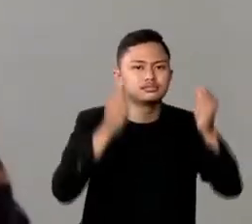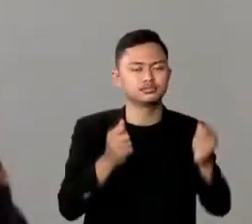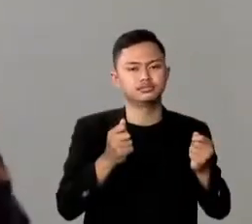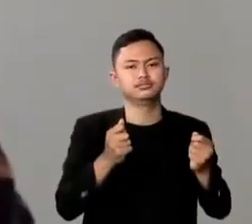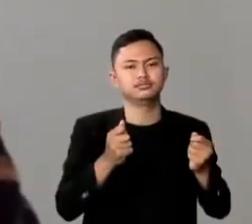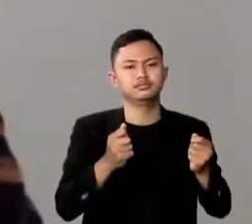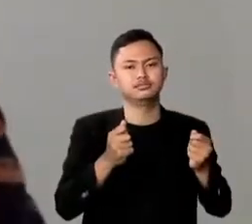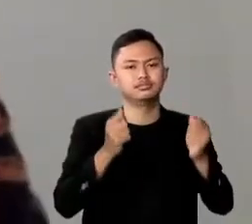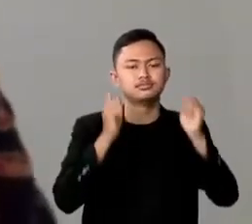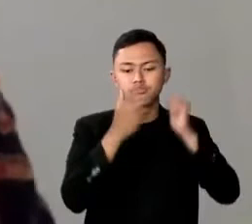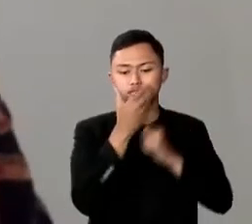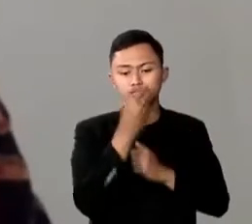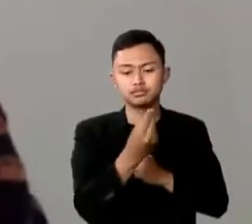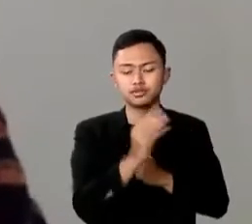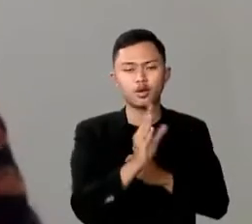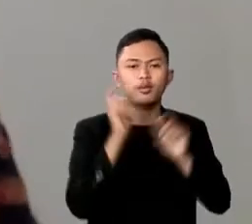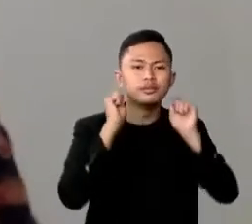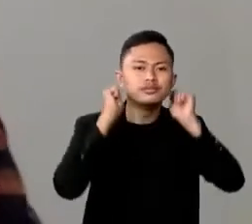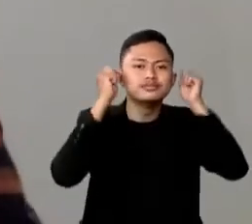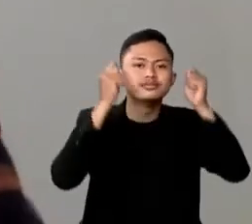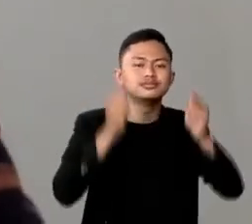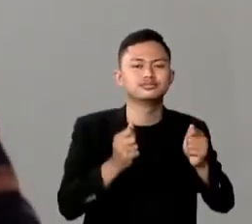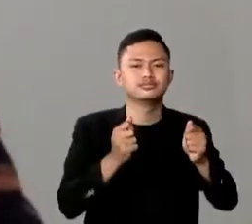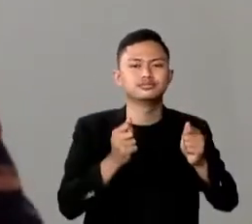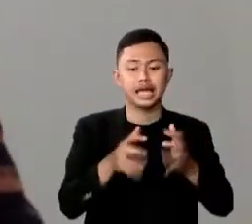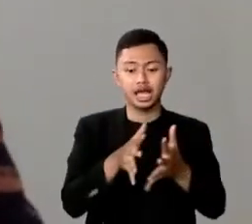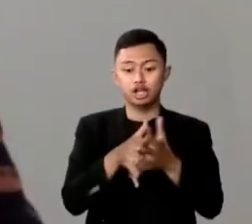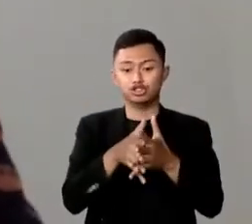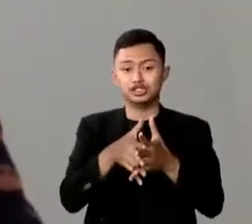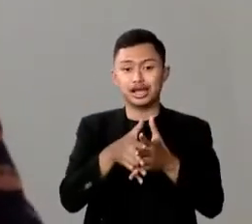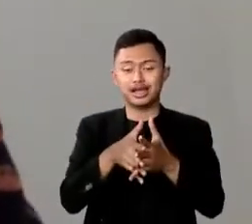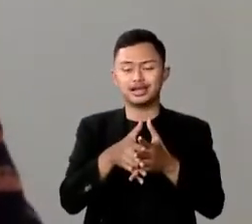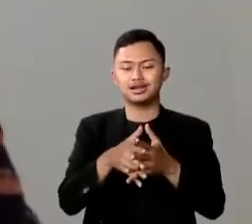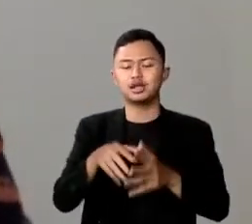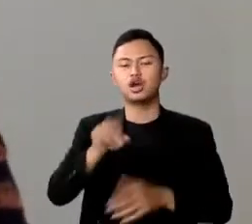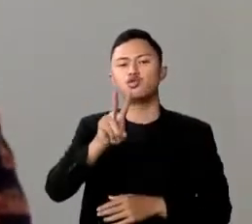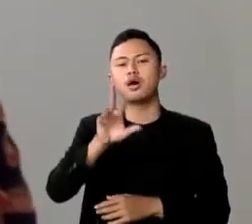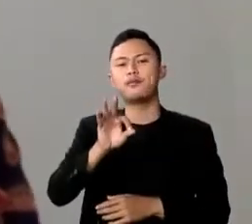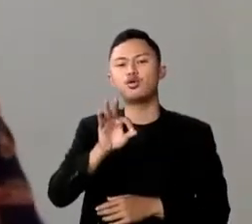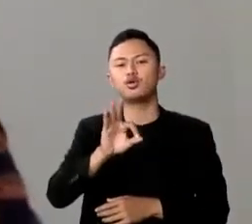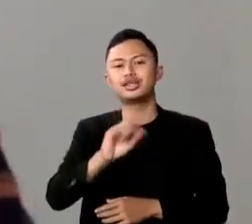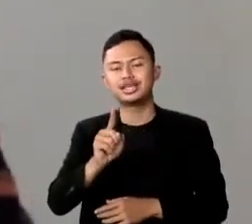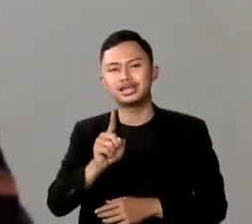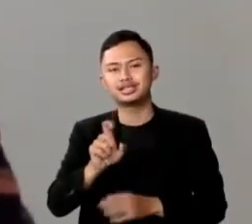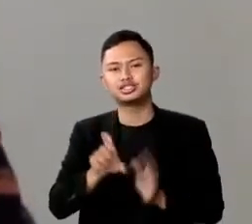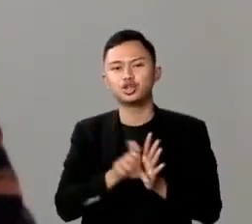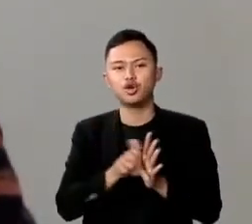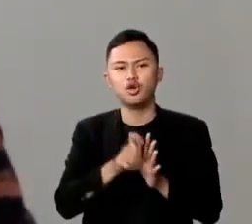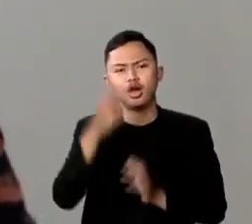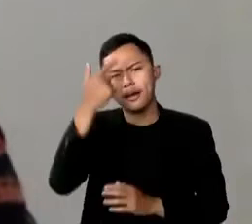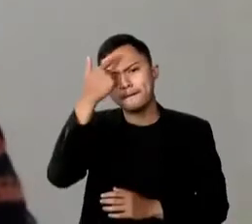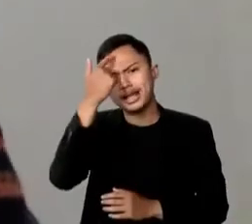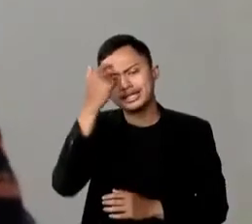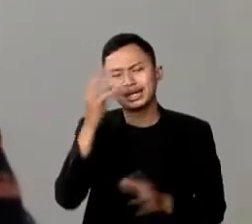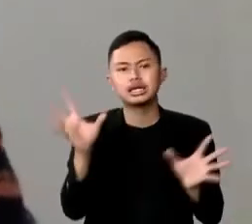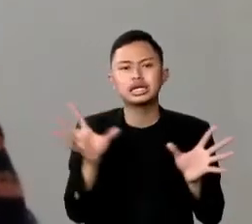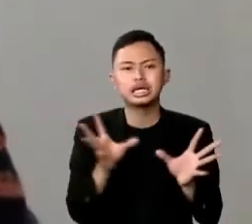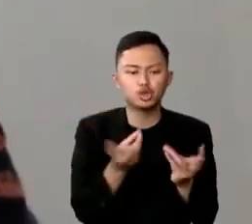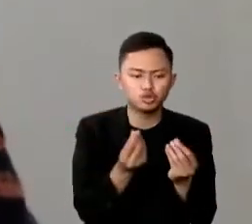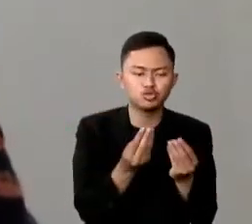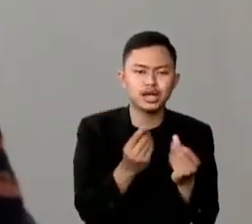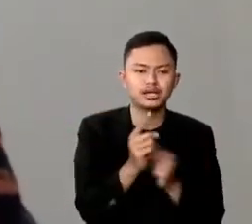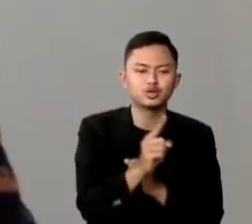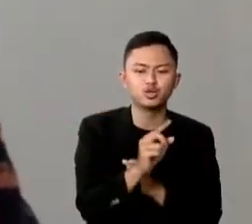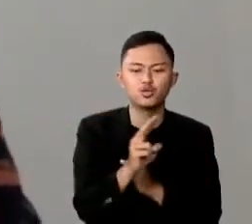kemudian menceritakan selama 20 detik Bagaimana menjahit Ajari anak 20 detik kalau berhitung 1 sampai 20 bosen tadi Mungkin